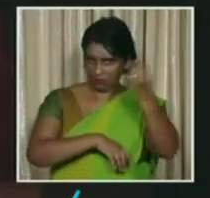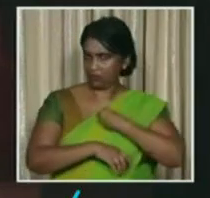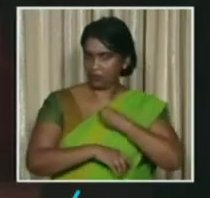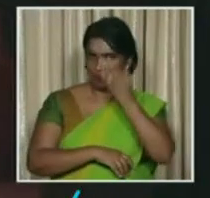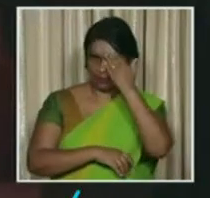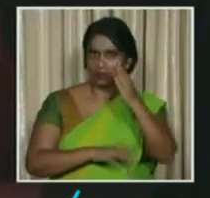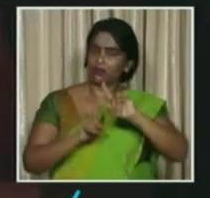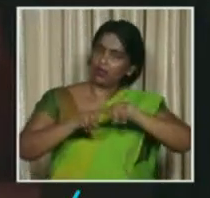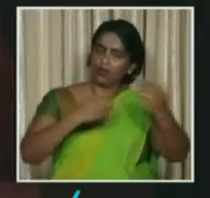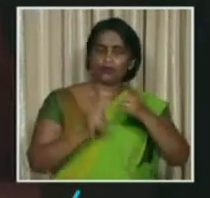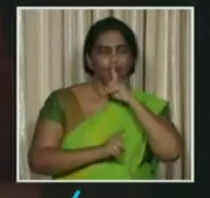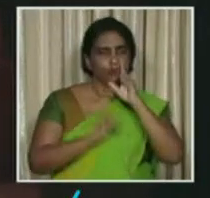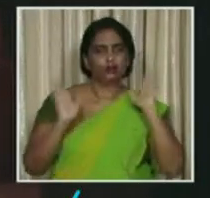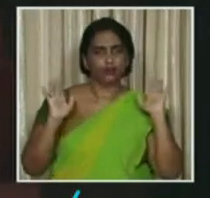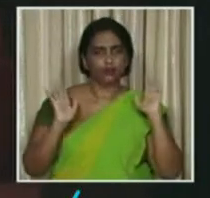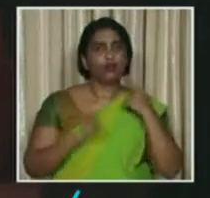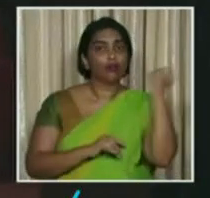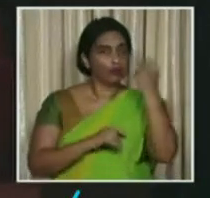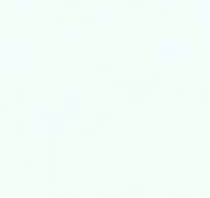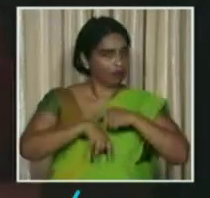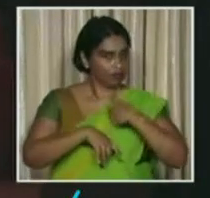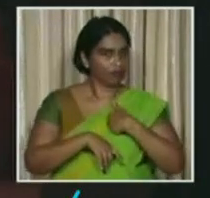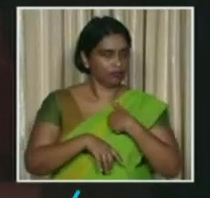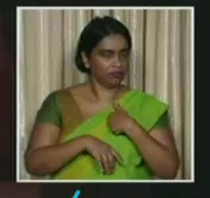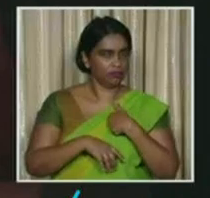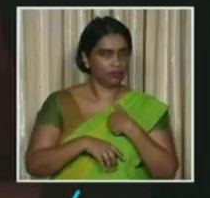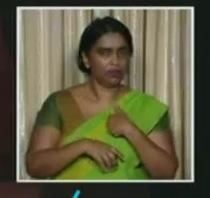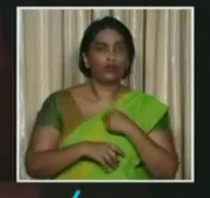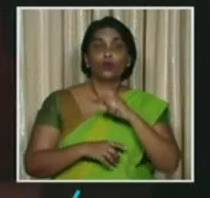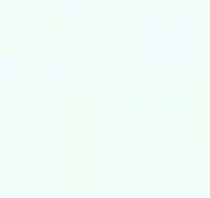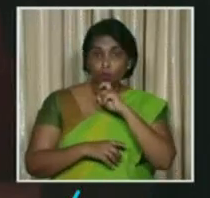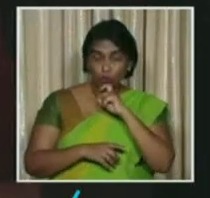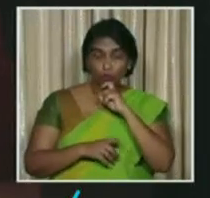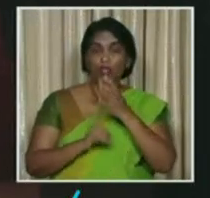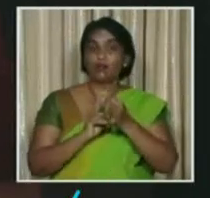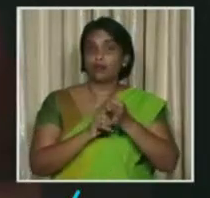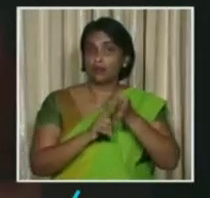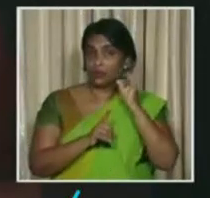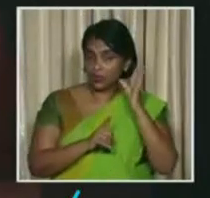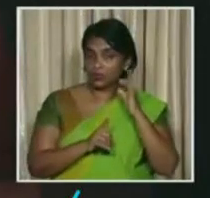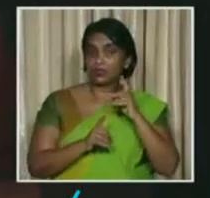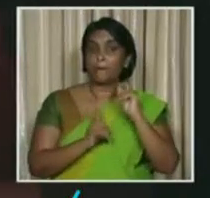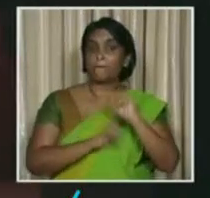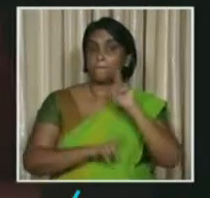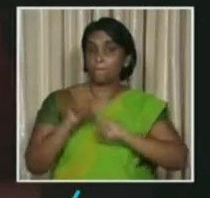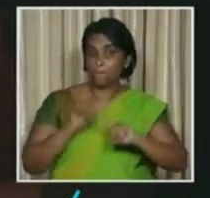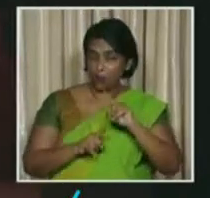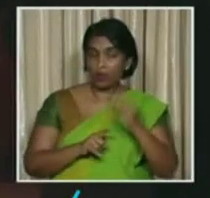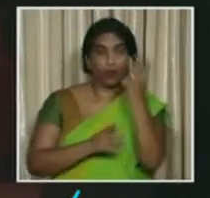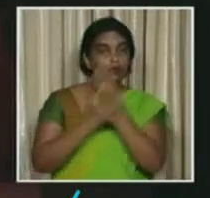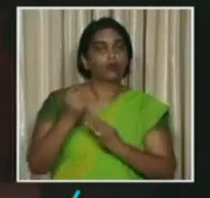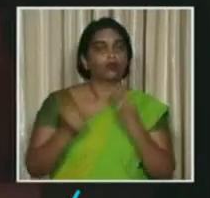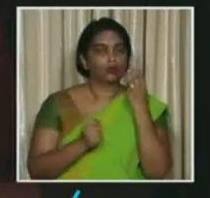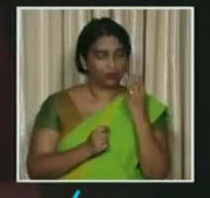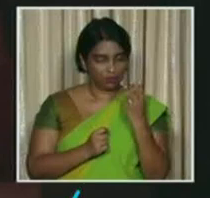කරුණාකරලා. ඊට පස්සේ ඕන දෙයක් කියන්න. මට කතා කරන්න අවස්ථාව දෙන්න. අධිකරණයේ විධායකයේ ව්‍යවස්ථාදායකයේ මේ